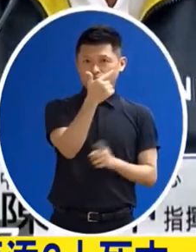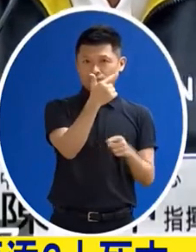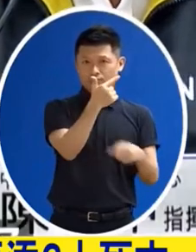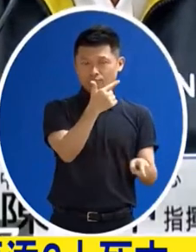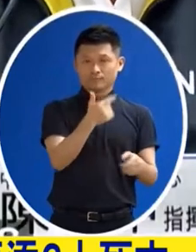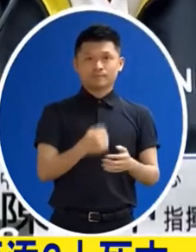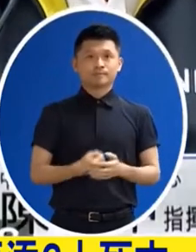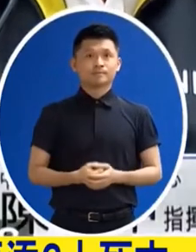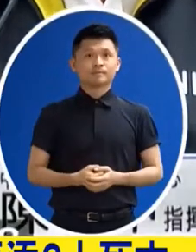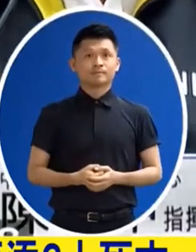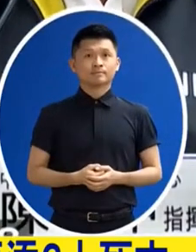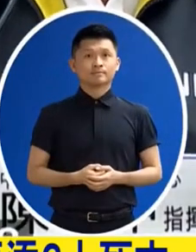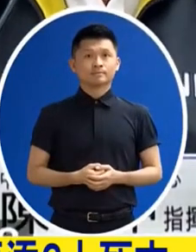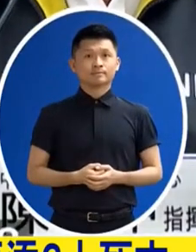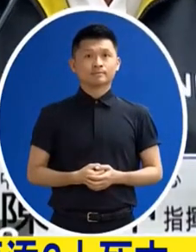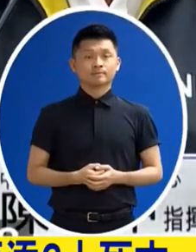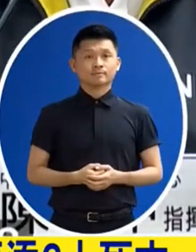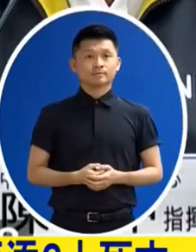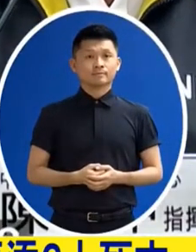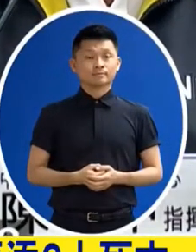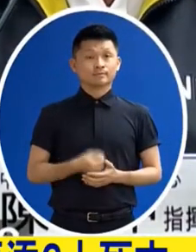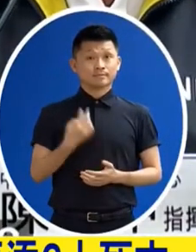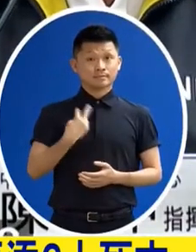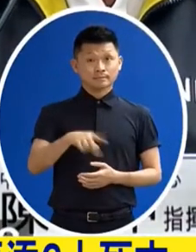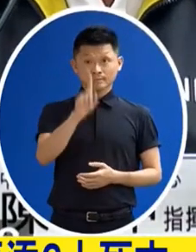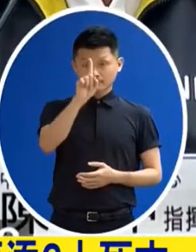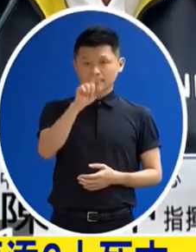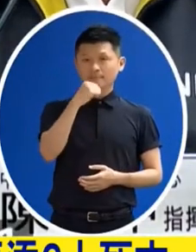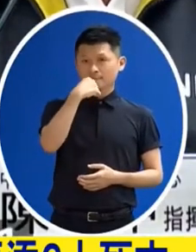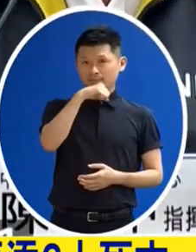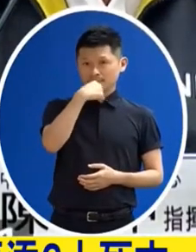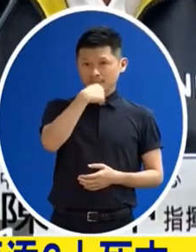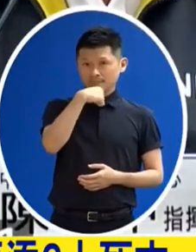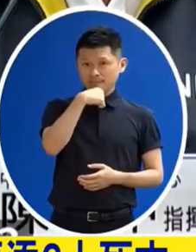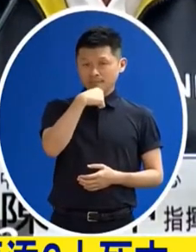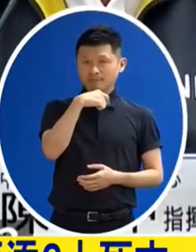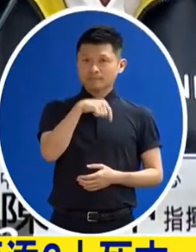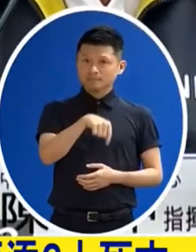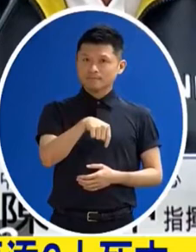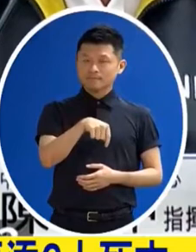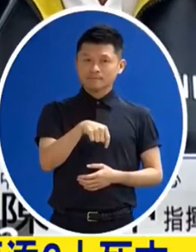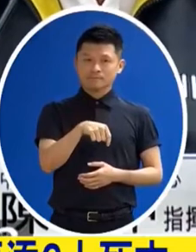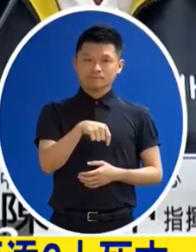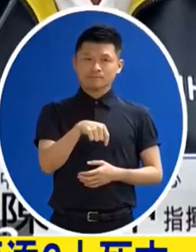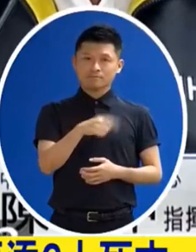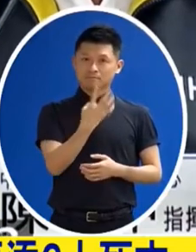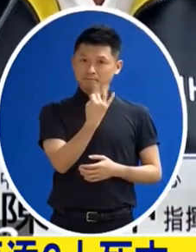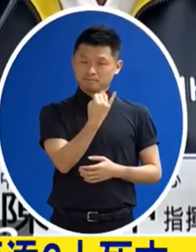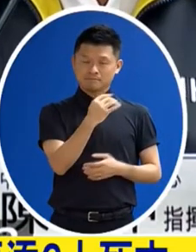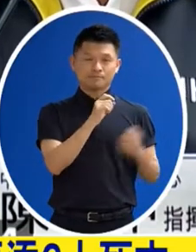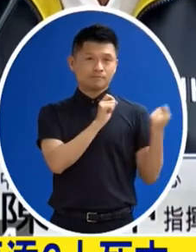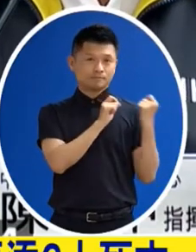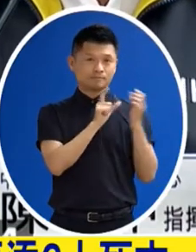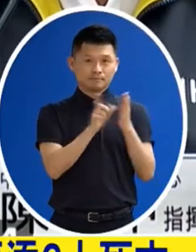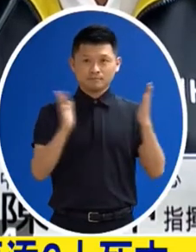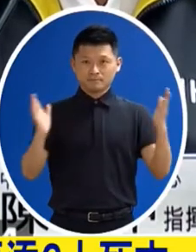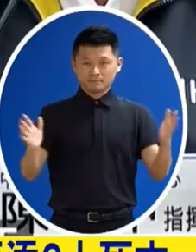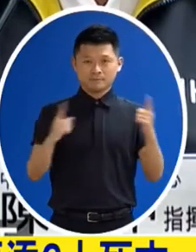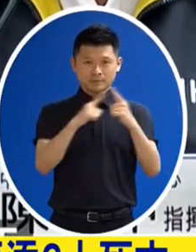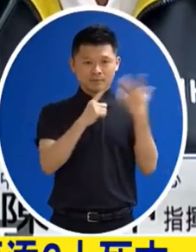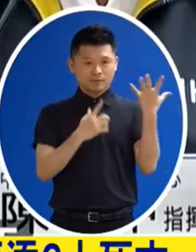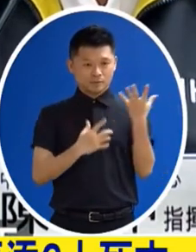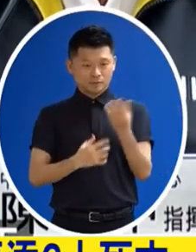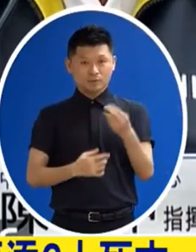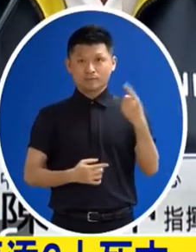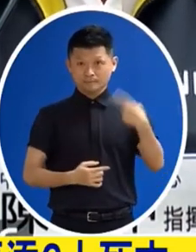6例。好，那这边大概一个本土的案例大概算是这段时间比较低的。那尤其